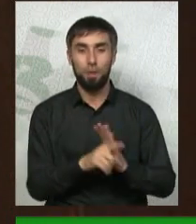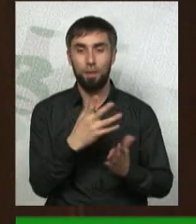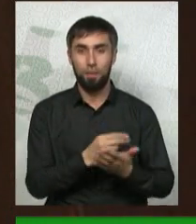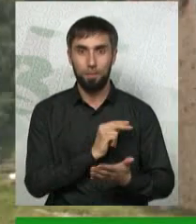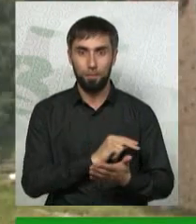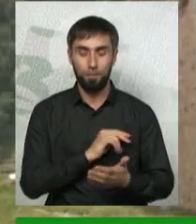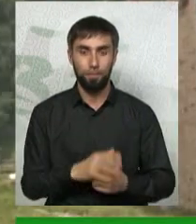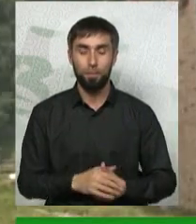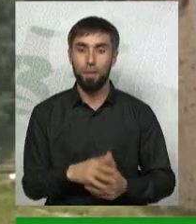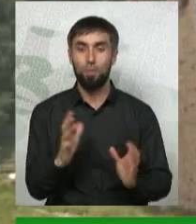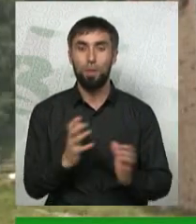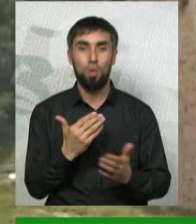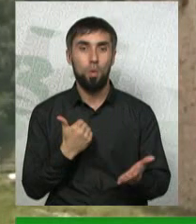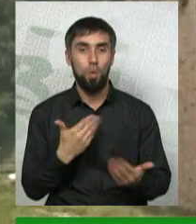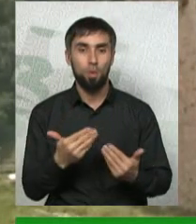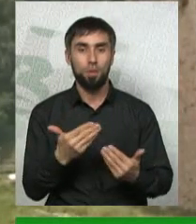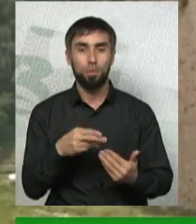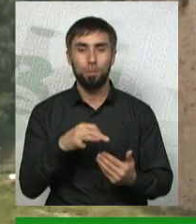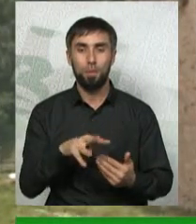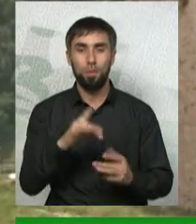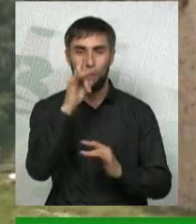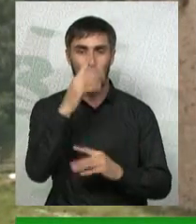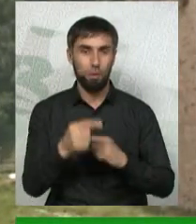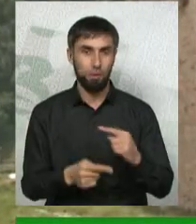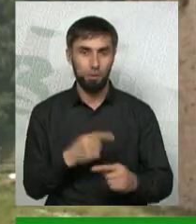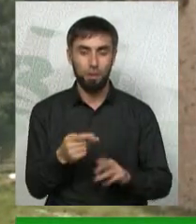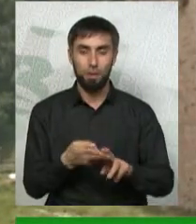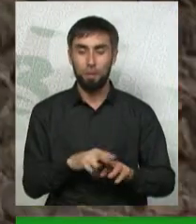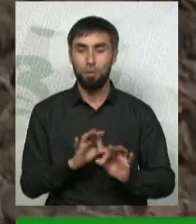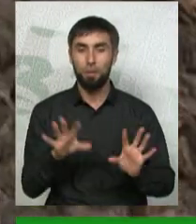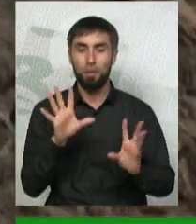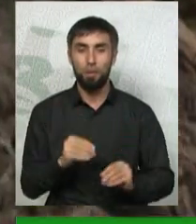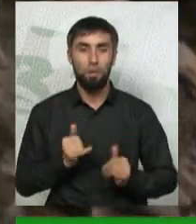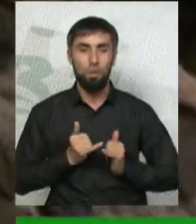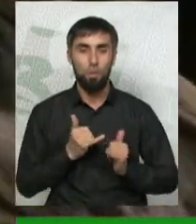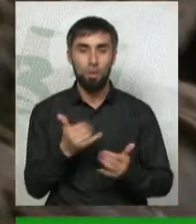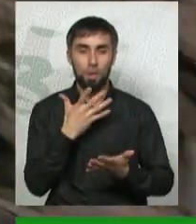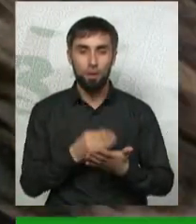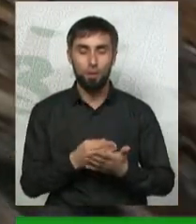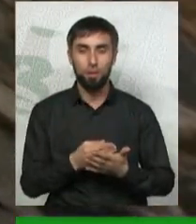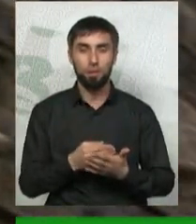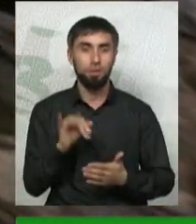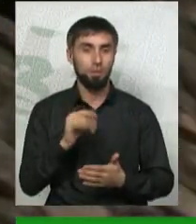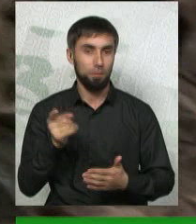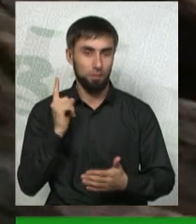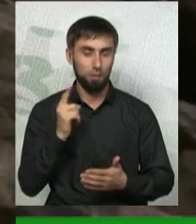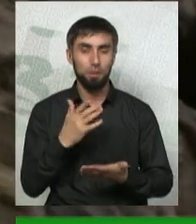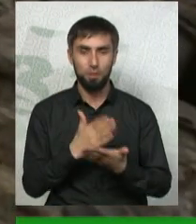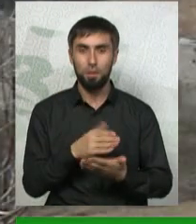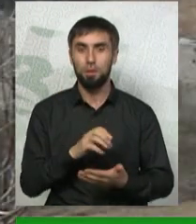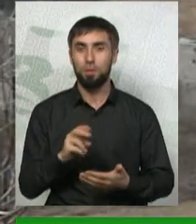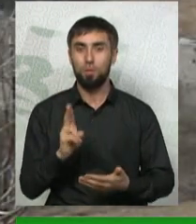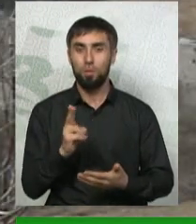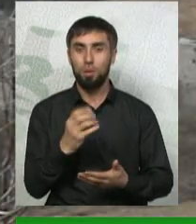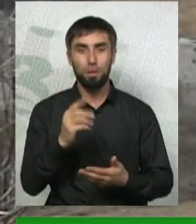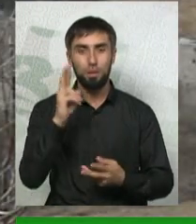своим работам. Бережное отношение к предметам культурного наследия – это прежде всего уважение к своим корням. Правда, встречаются и те, кто